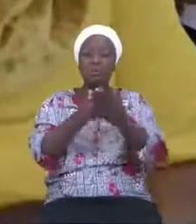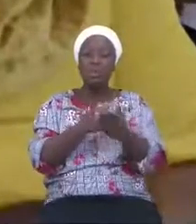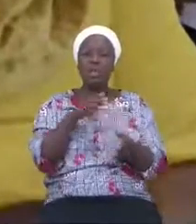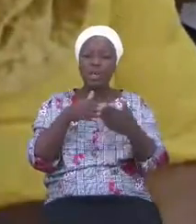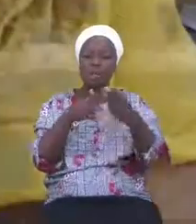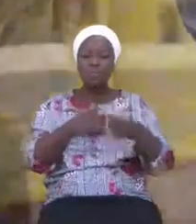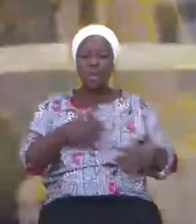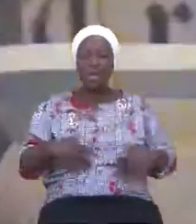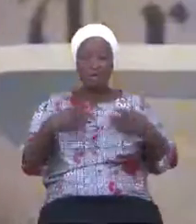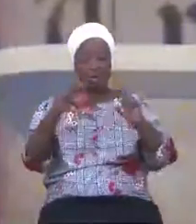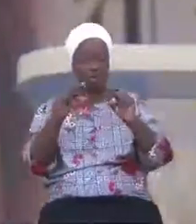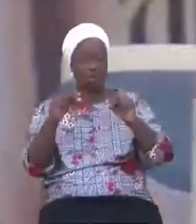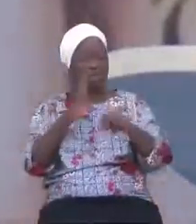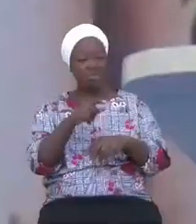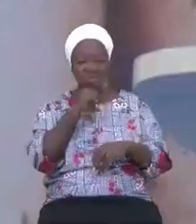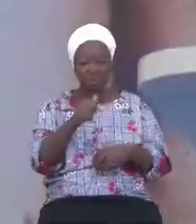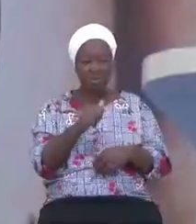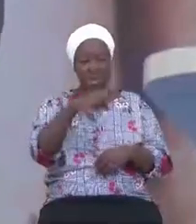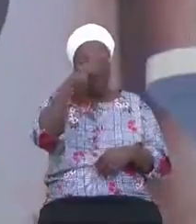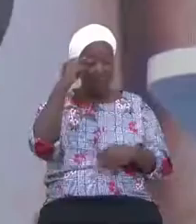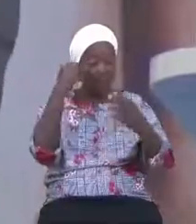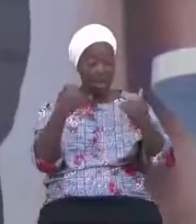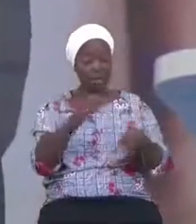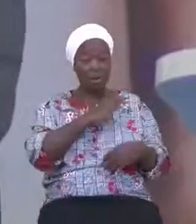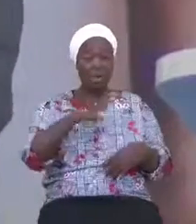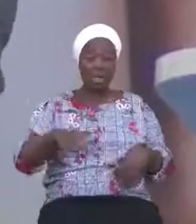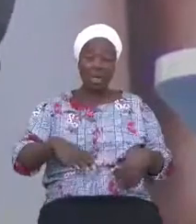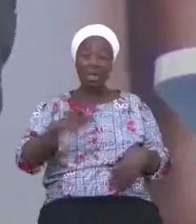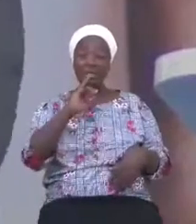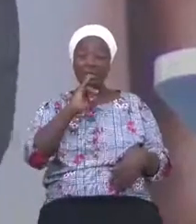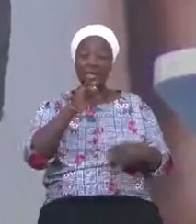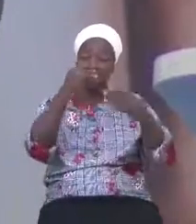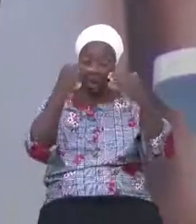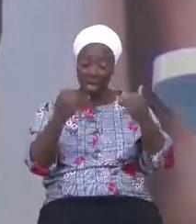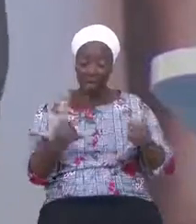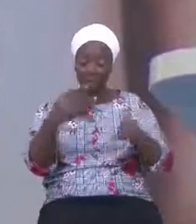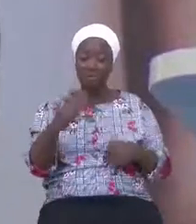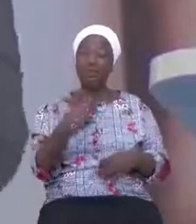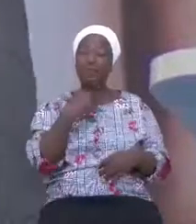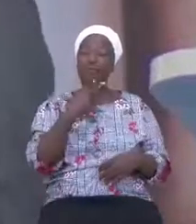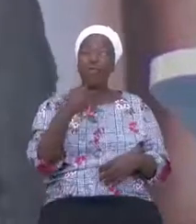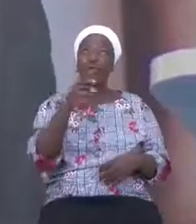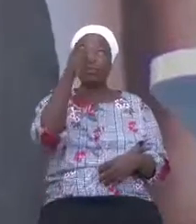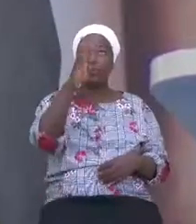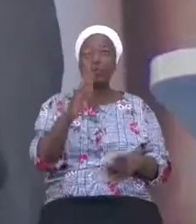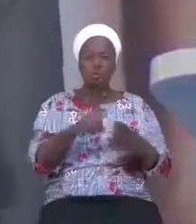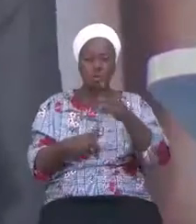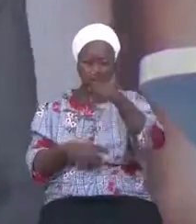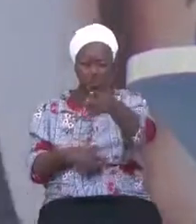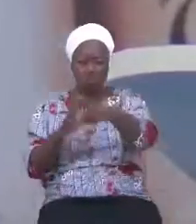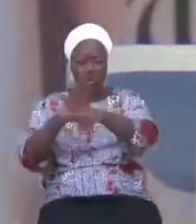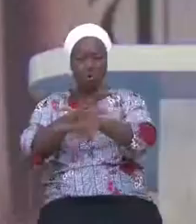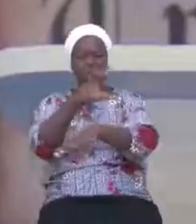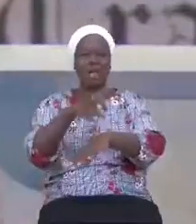il ne pourra plus parce que maintenant, Christ est la voix de Dieu pour toi sur